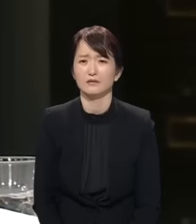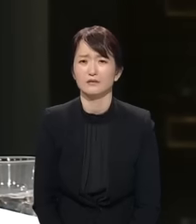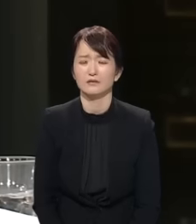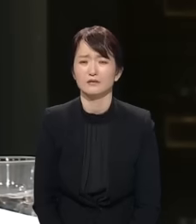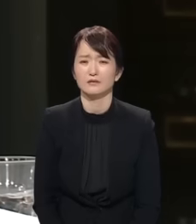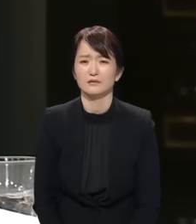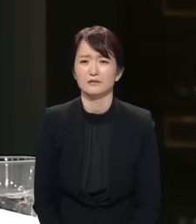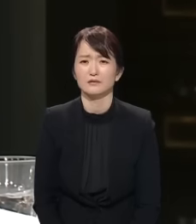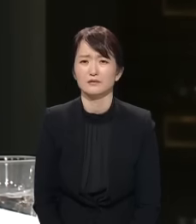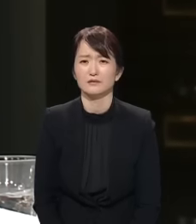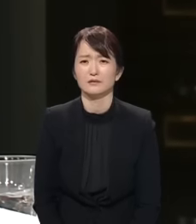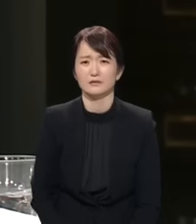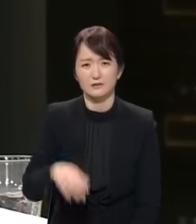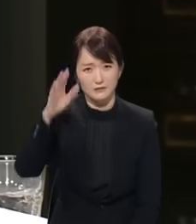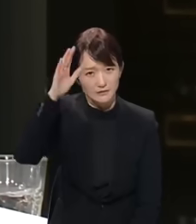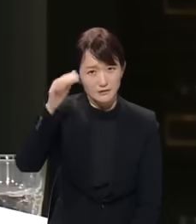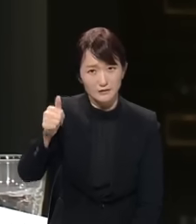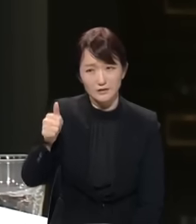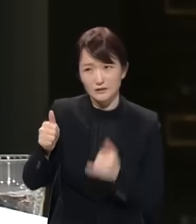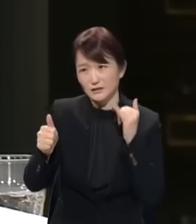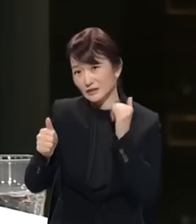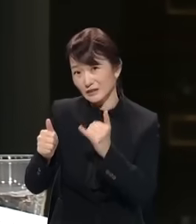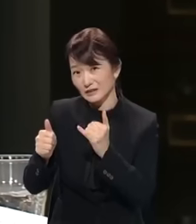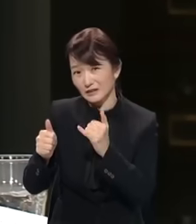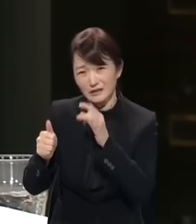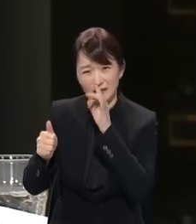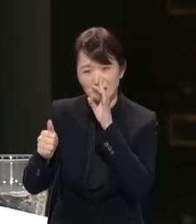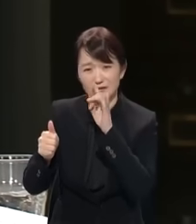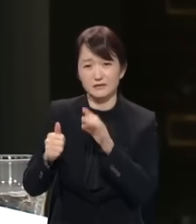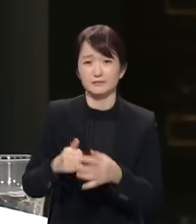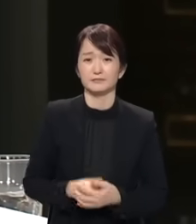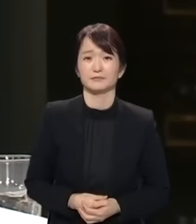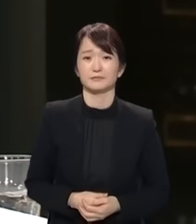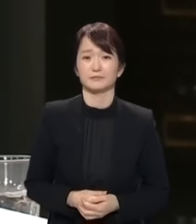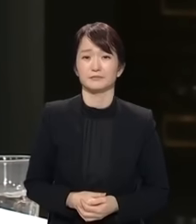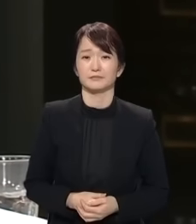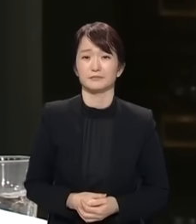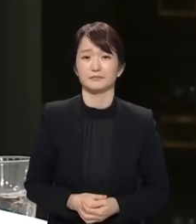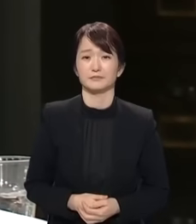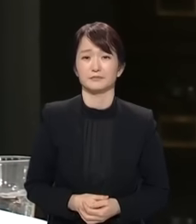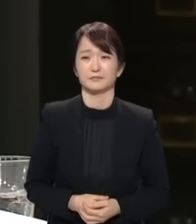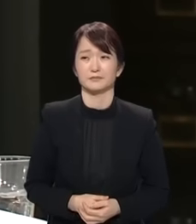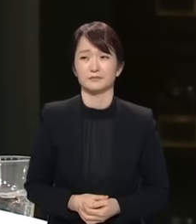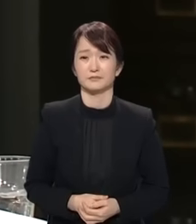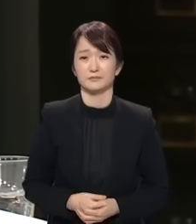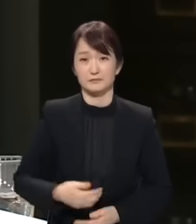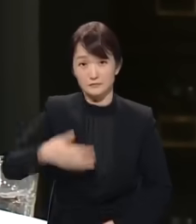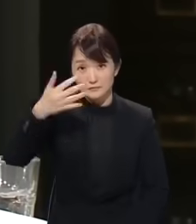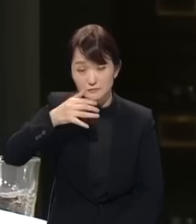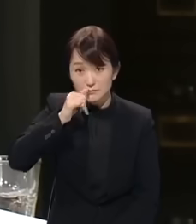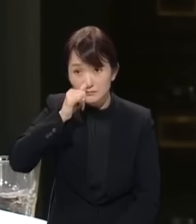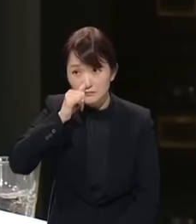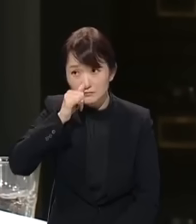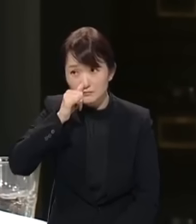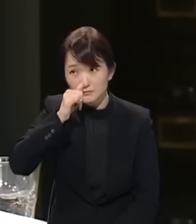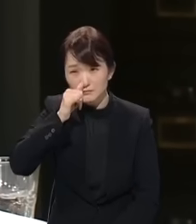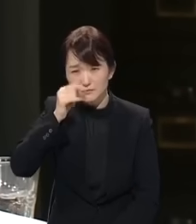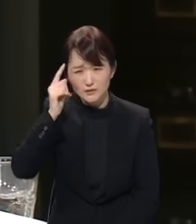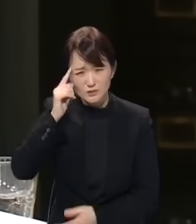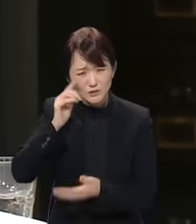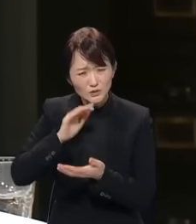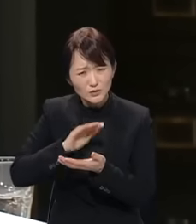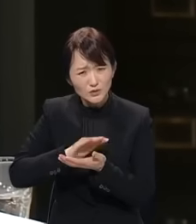자, 저희가 견주에게 접촉을 시도했지만 연락이 닿지 않았습니다. 자, 그런데 박 변호사님, 네. 일단 영상이 있으면 명쾌할 것 같은데